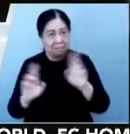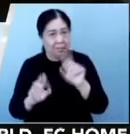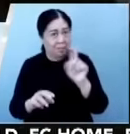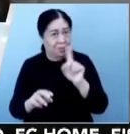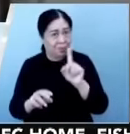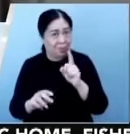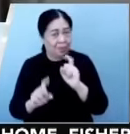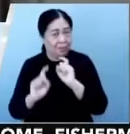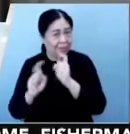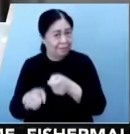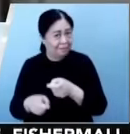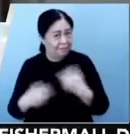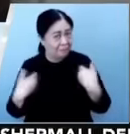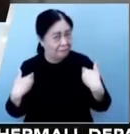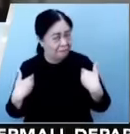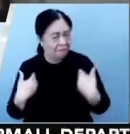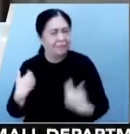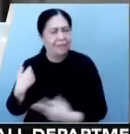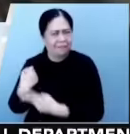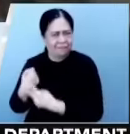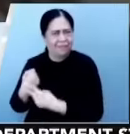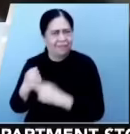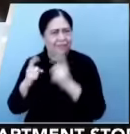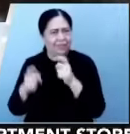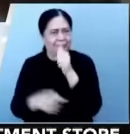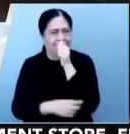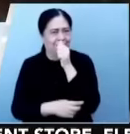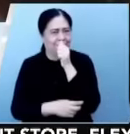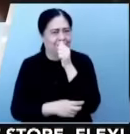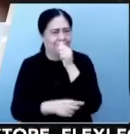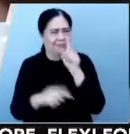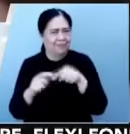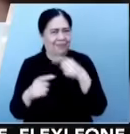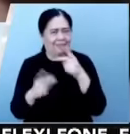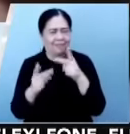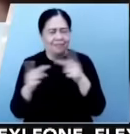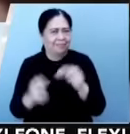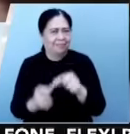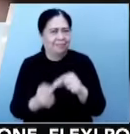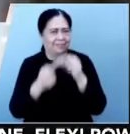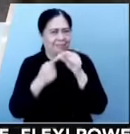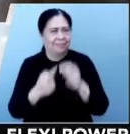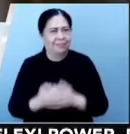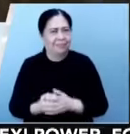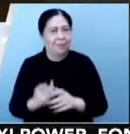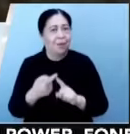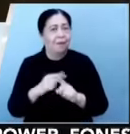gift? Meron na po, pero secret pa rin yun. Napaka-special nito. Galing from my heart.